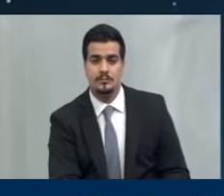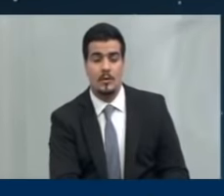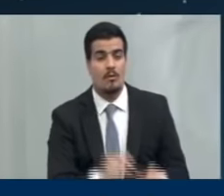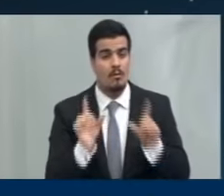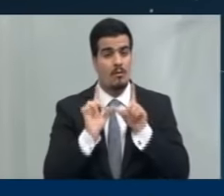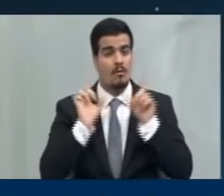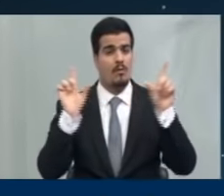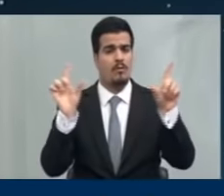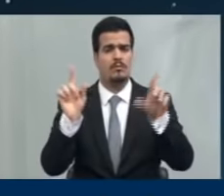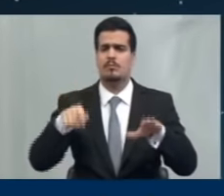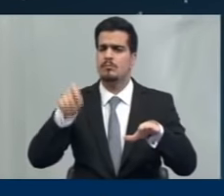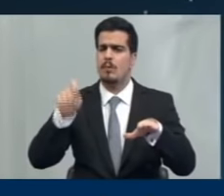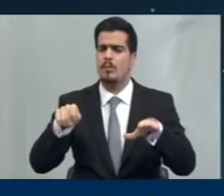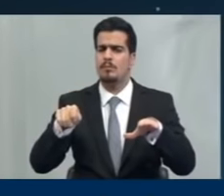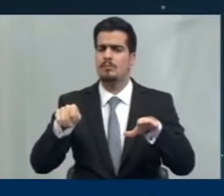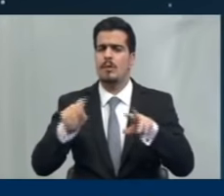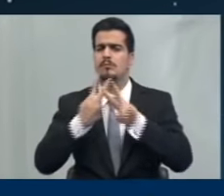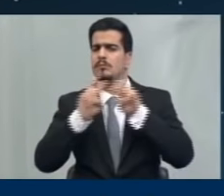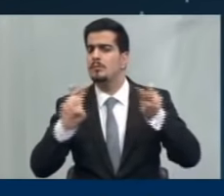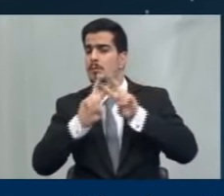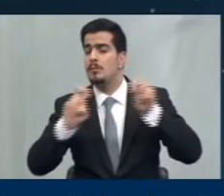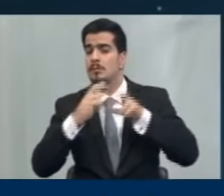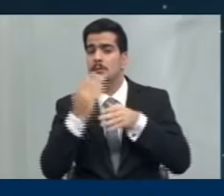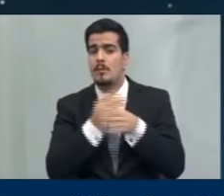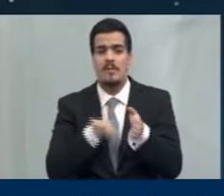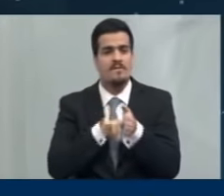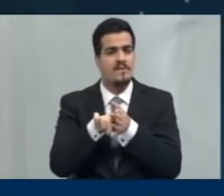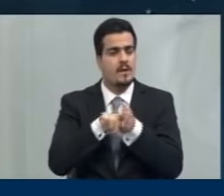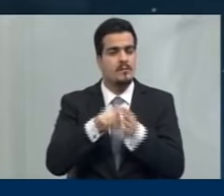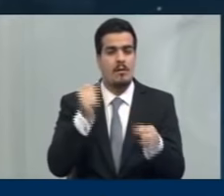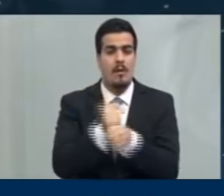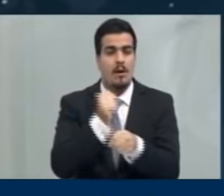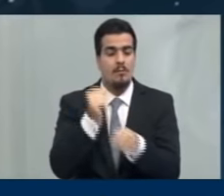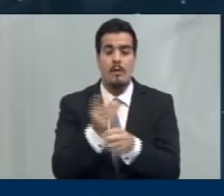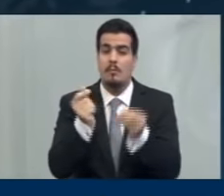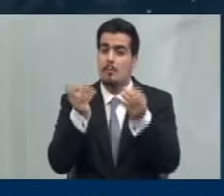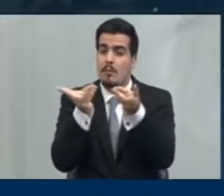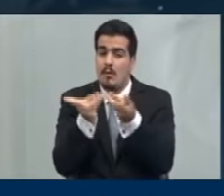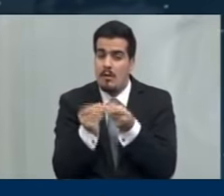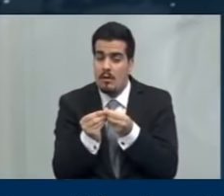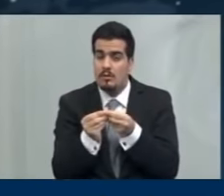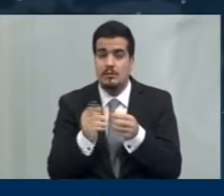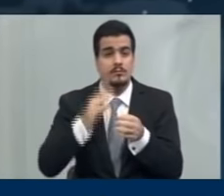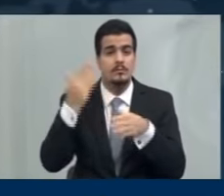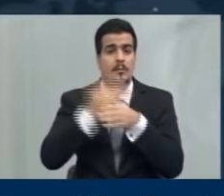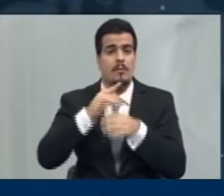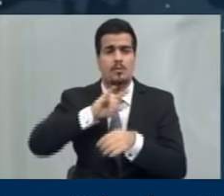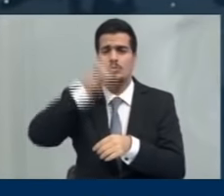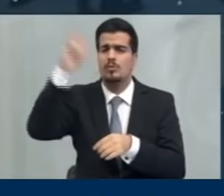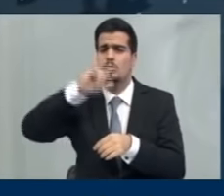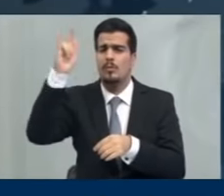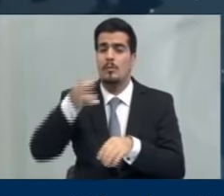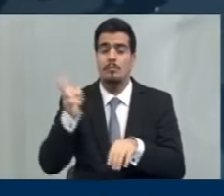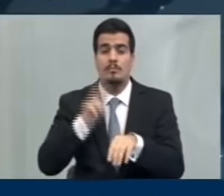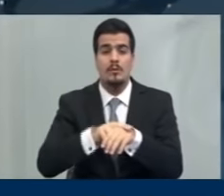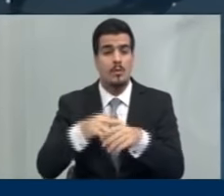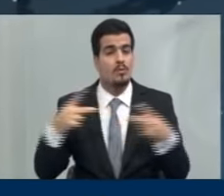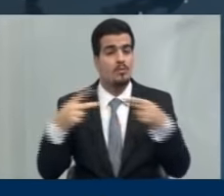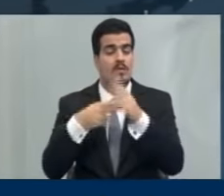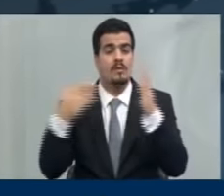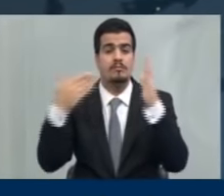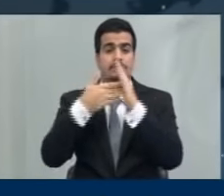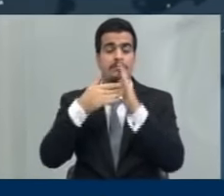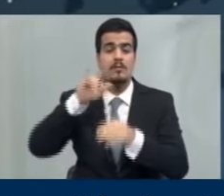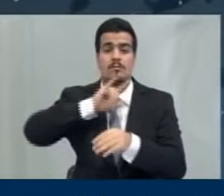لجنة التحقيق النيابية تشخص استشراء الفساد الإداري والمالي في الخطوط الجوية وتؤكد أن توقف الطيران